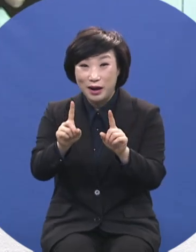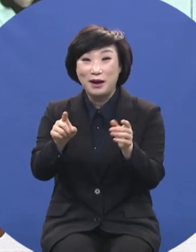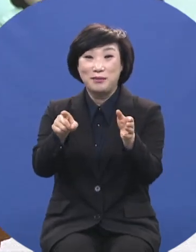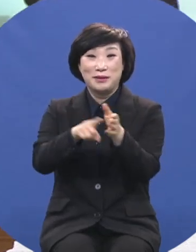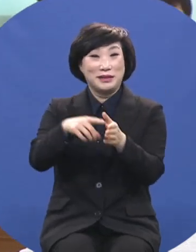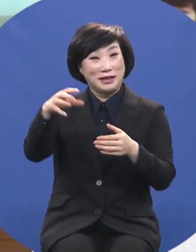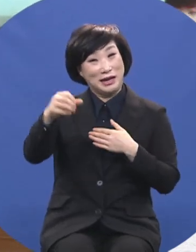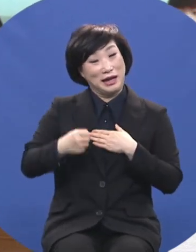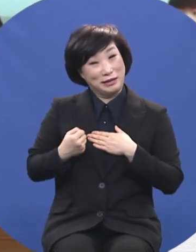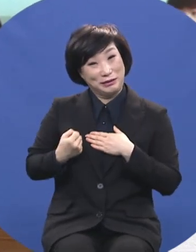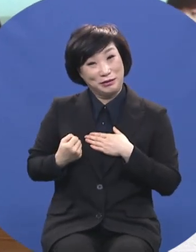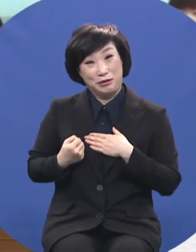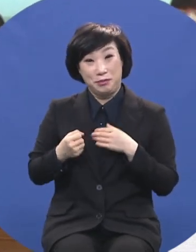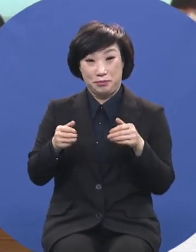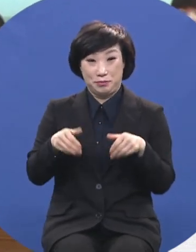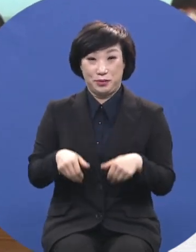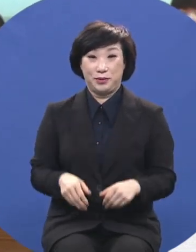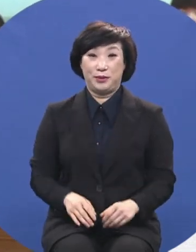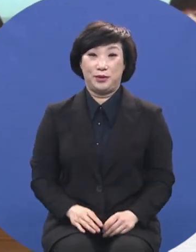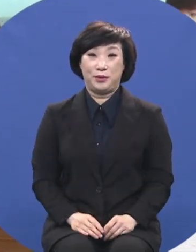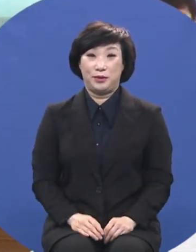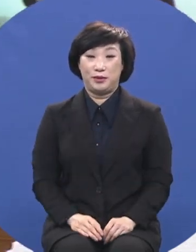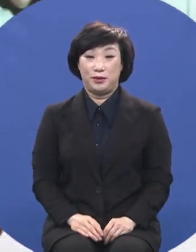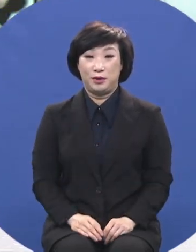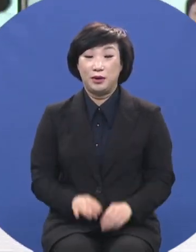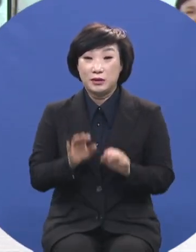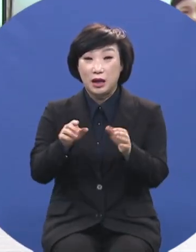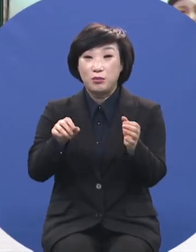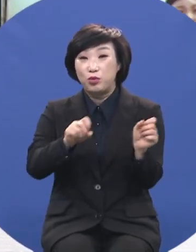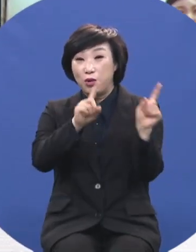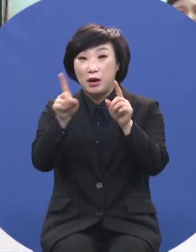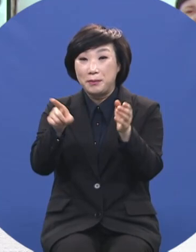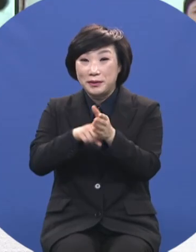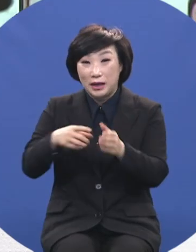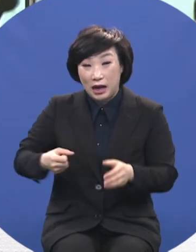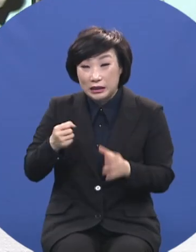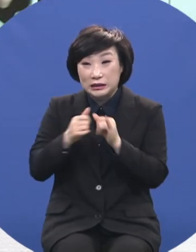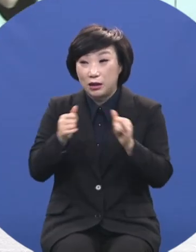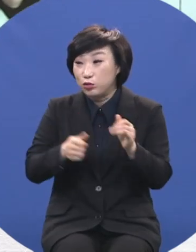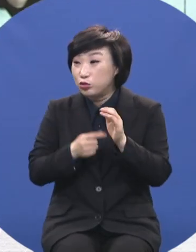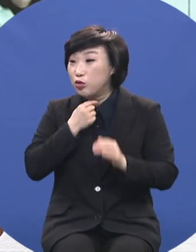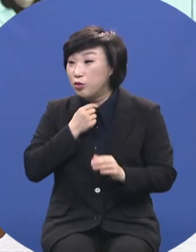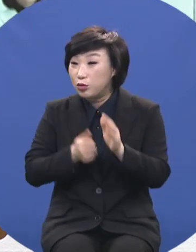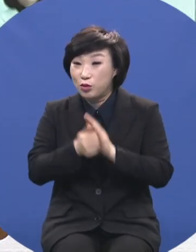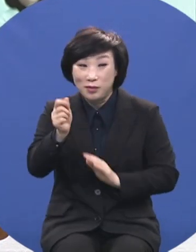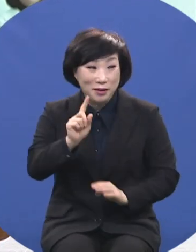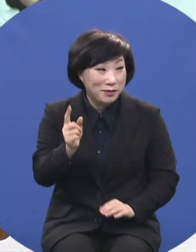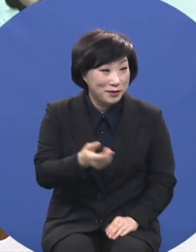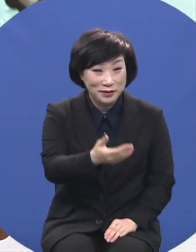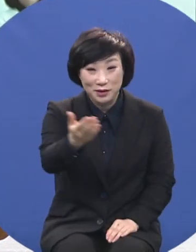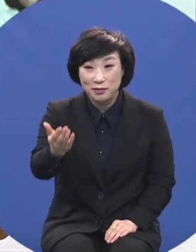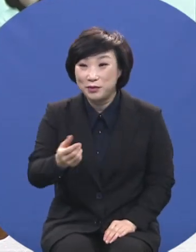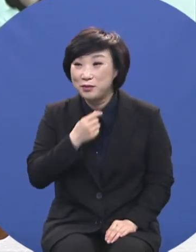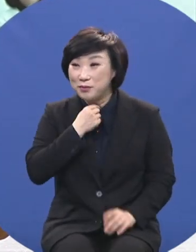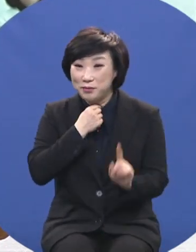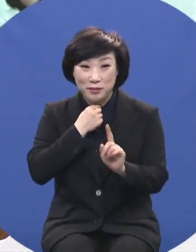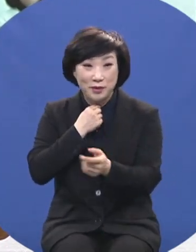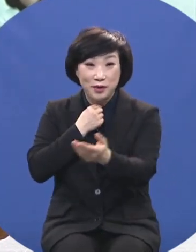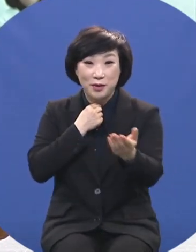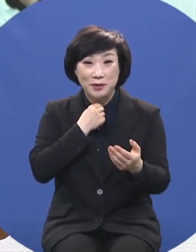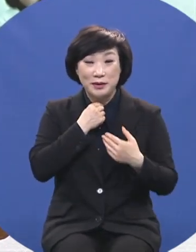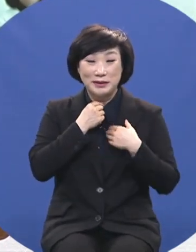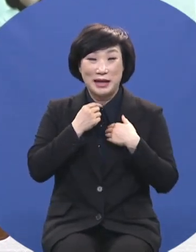믿음을 가지고 있어야 되는데 부활의 믿음을 가진 자의 소망이 무엇입니까? 소망이 뭐요?